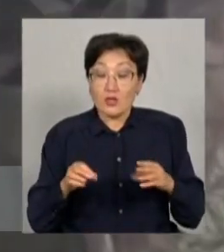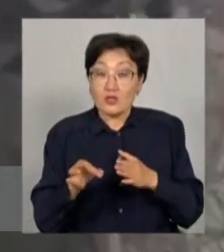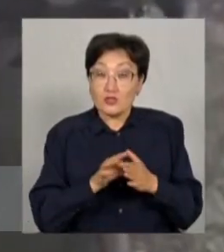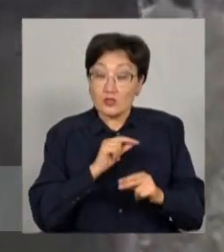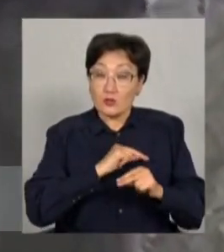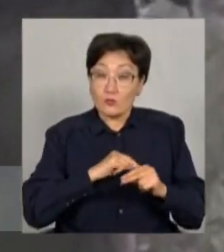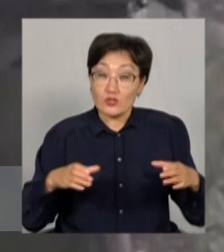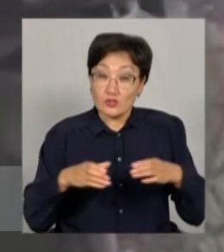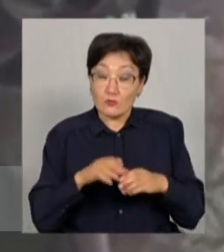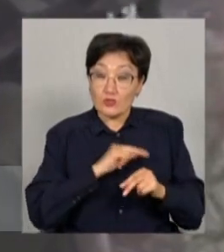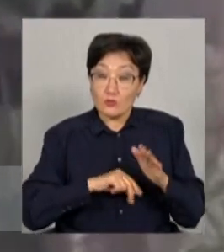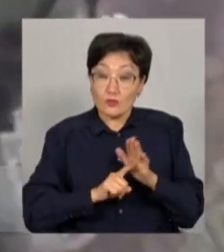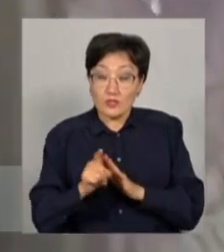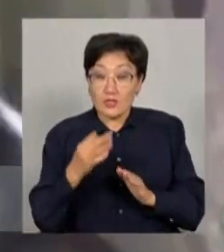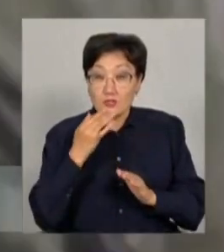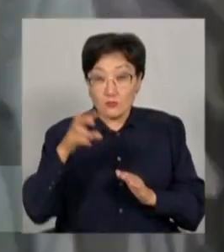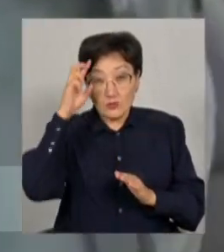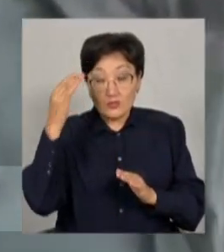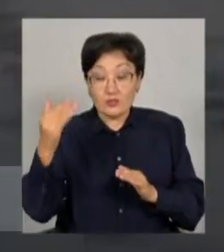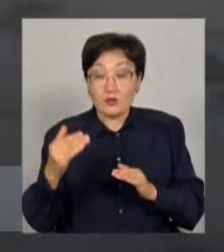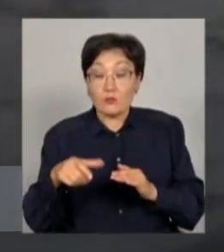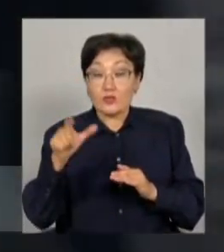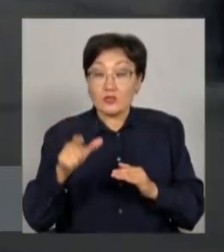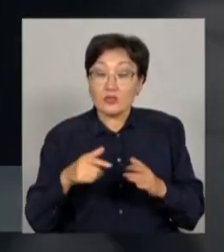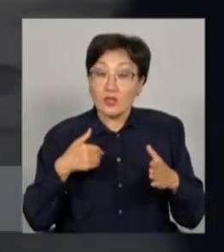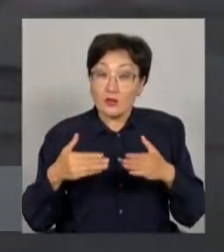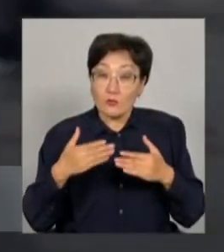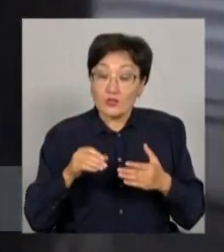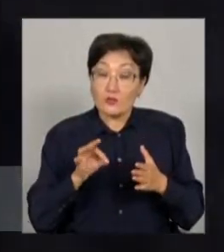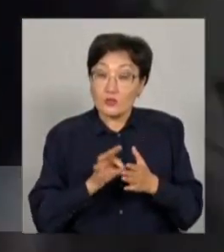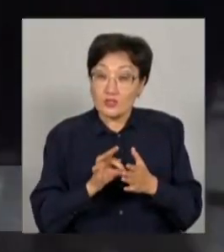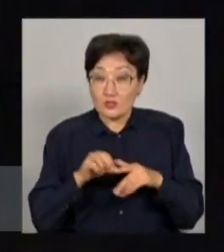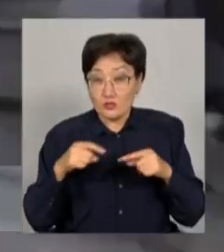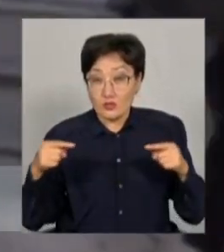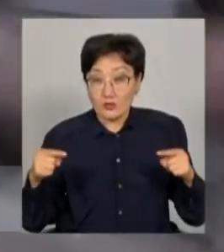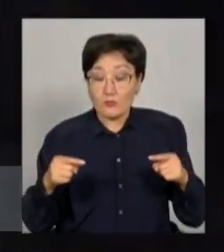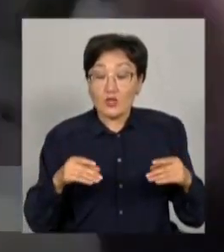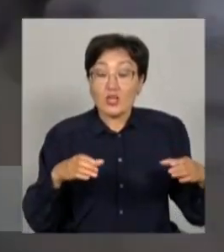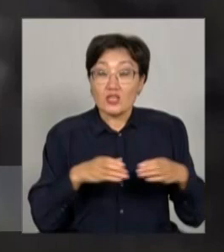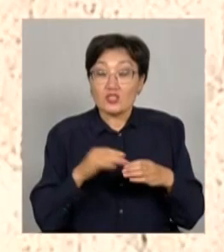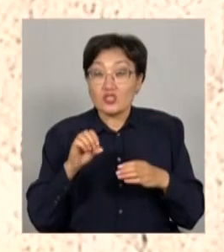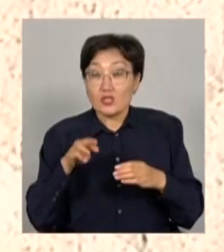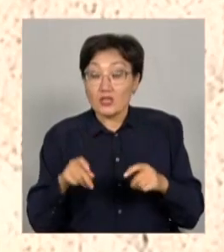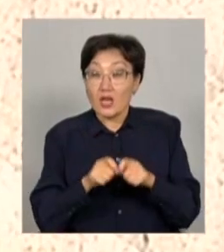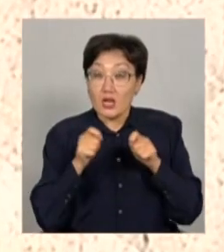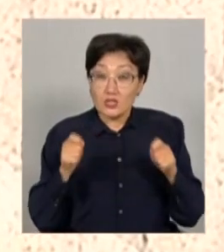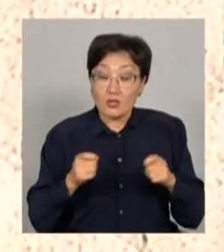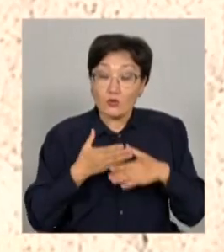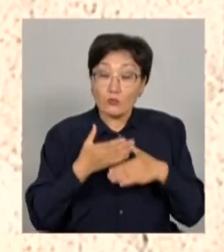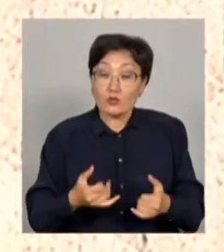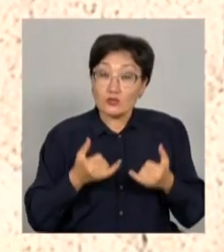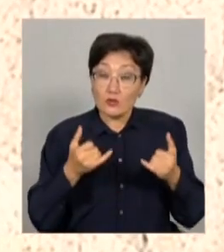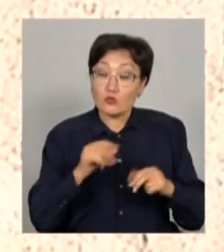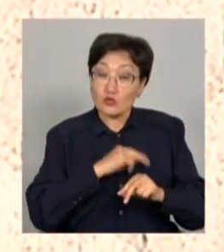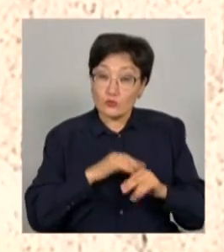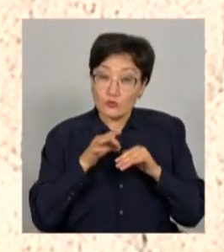құрылған, мамандар шетелде жүрген біздің азаматтармен байланыс орнату мақсатында түрлі мессенджерде чат ашып көрсету бойынша